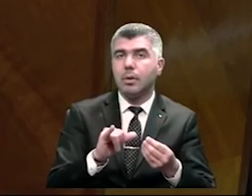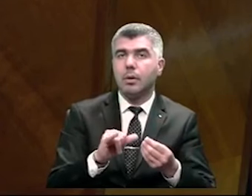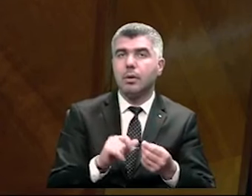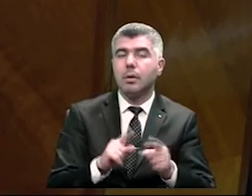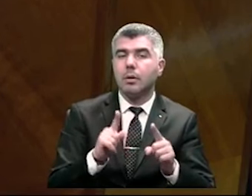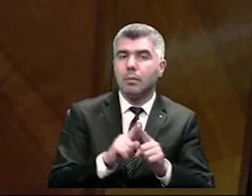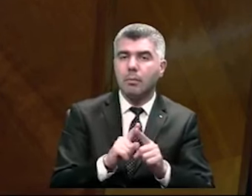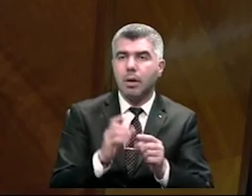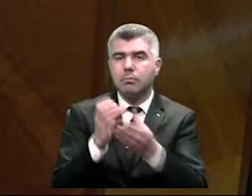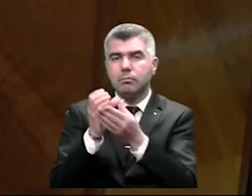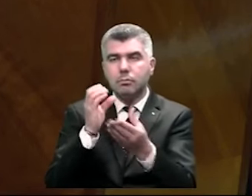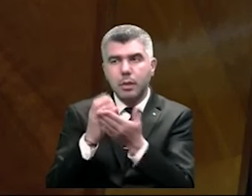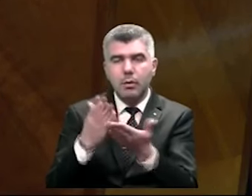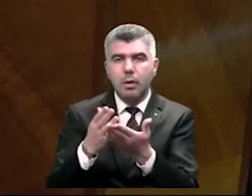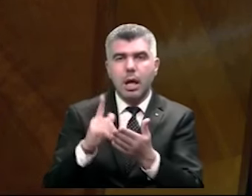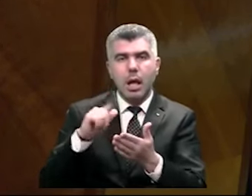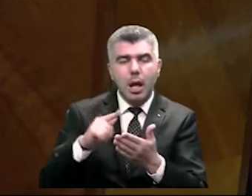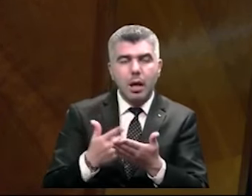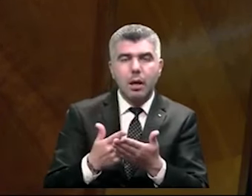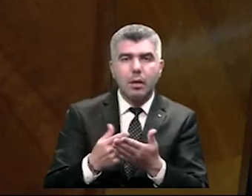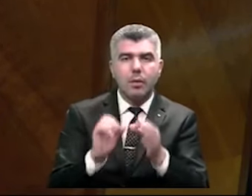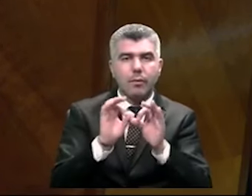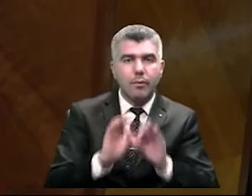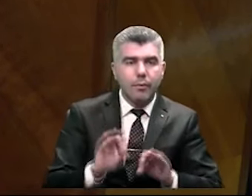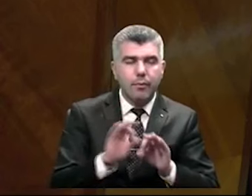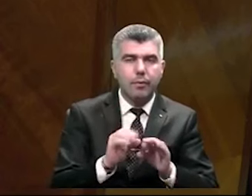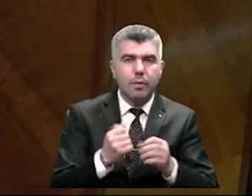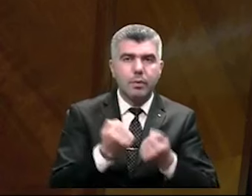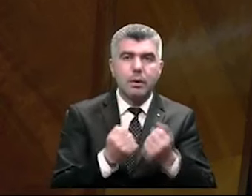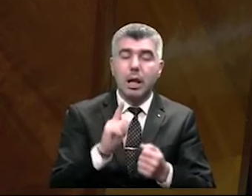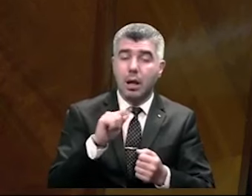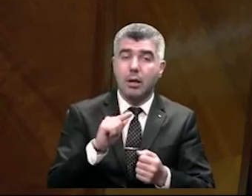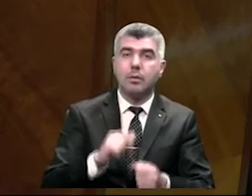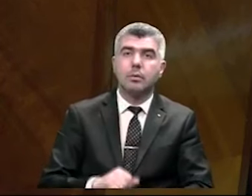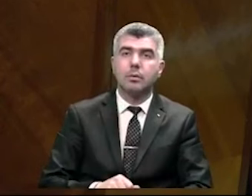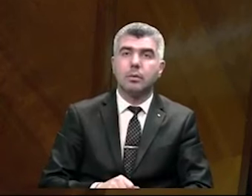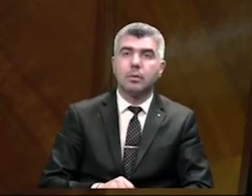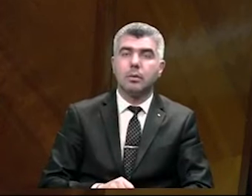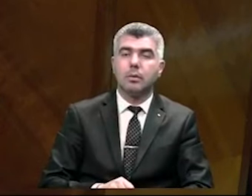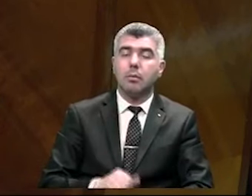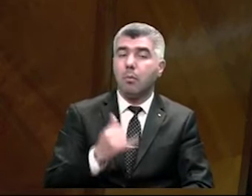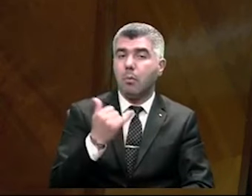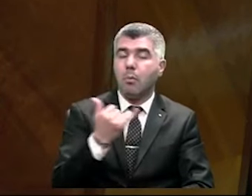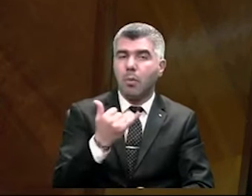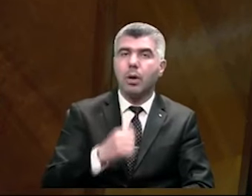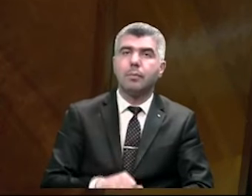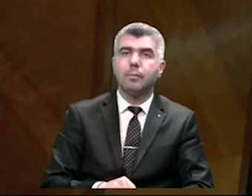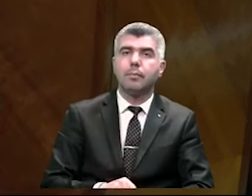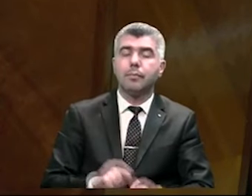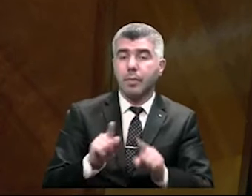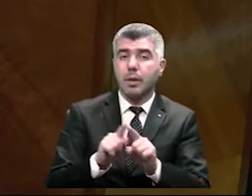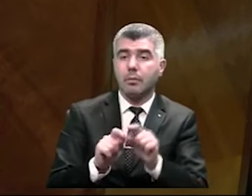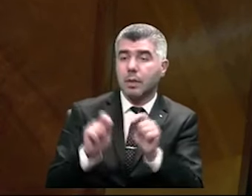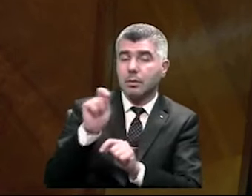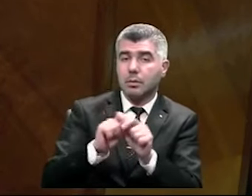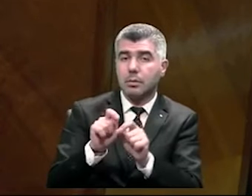ديال الاسطور ولا القضيه ديال المركبه كاين ايضا القضيه دياله جد مهم التاهيل ديال الموارد